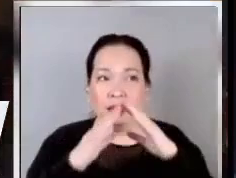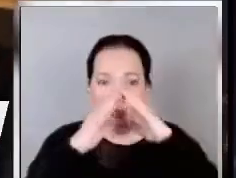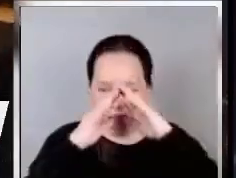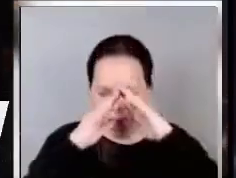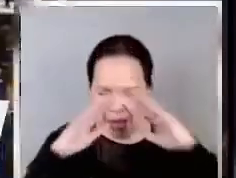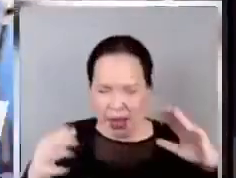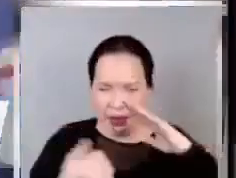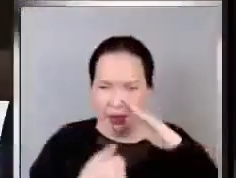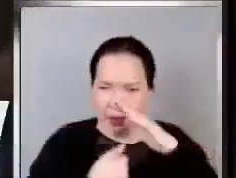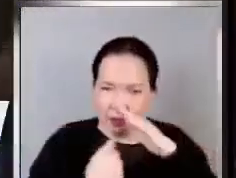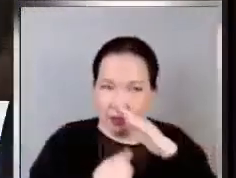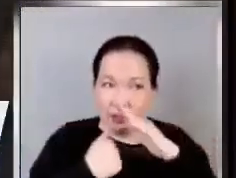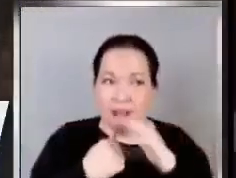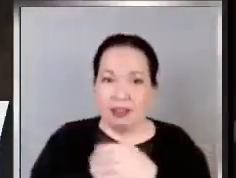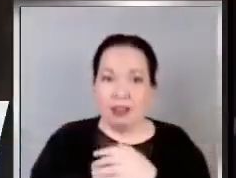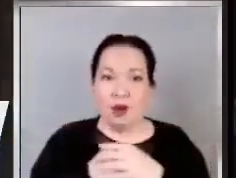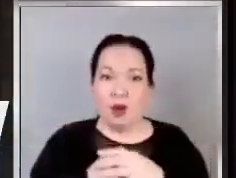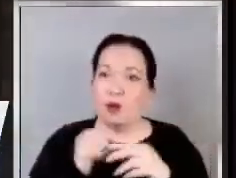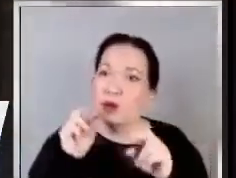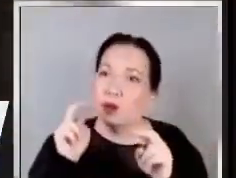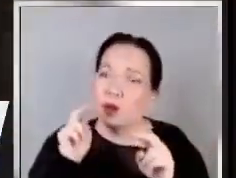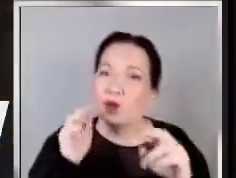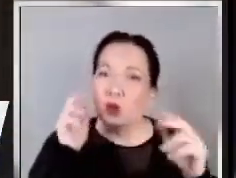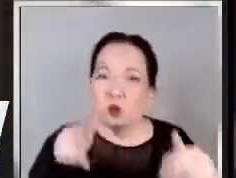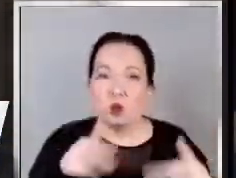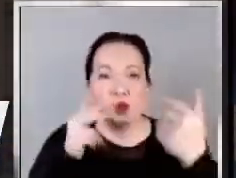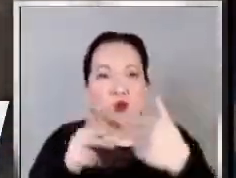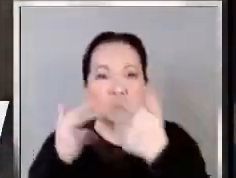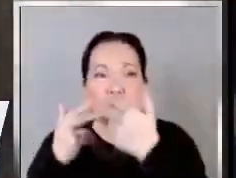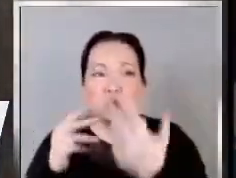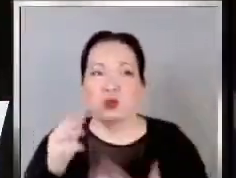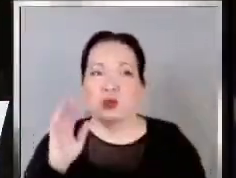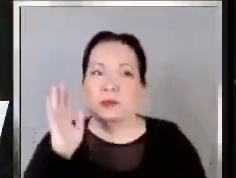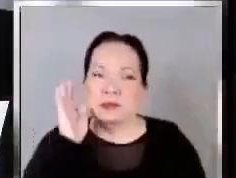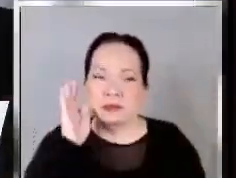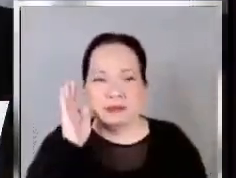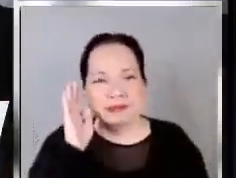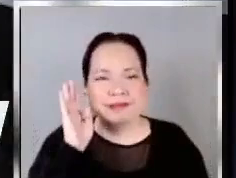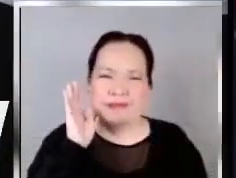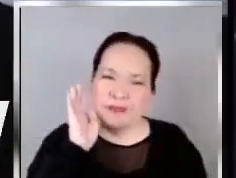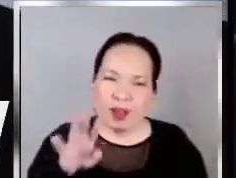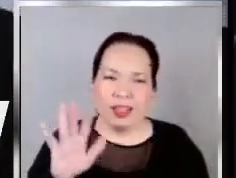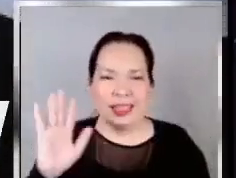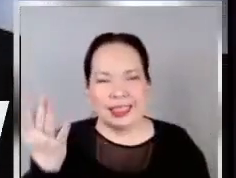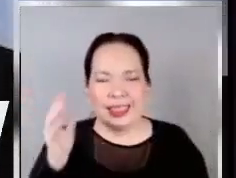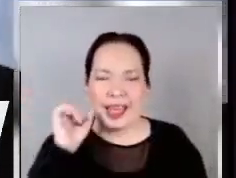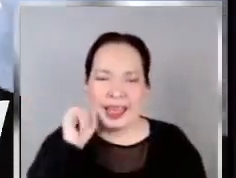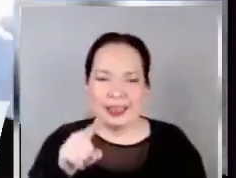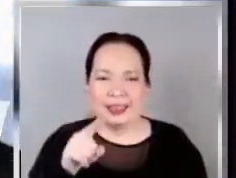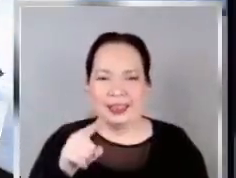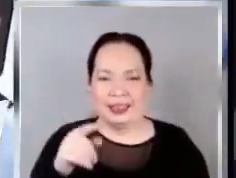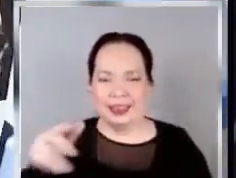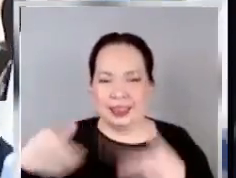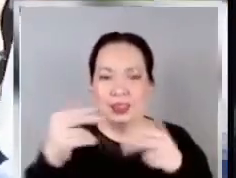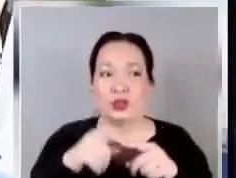Madalas naman daw niyang nakakausap ang kanyang mga kuya at ate online. Kaya nga po nag-meet po kami in real